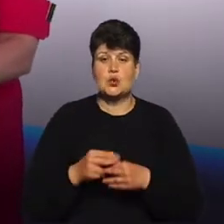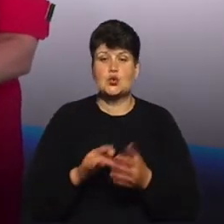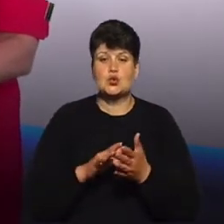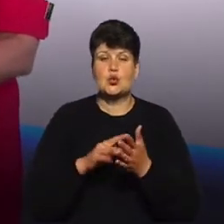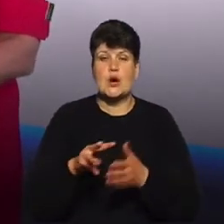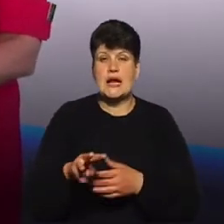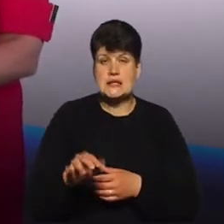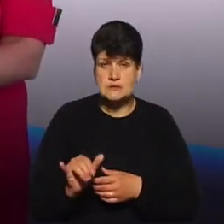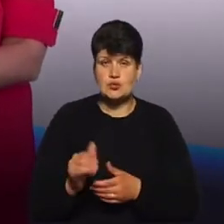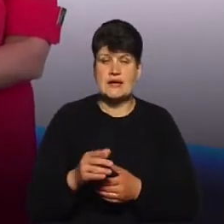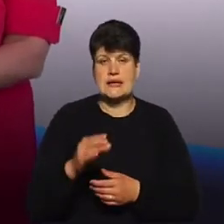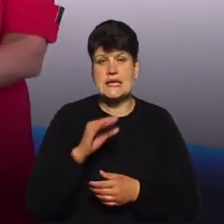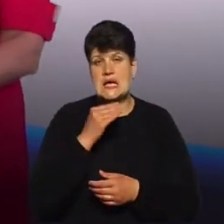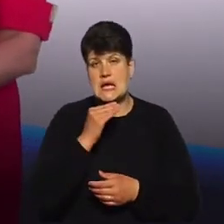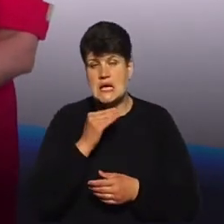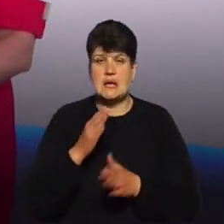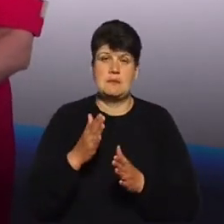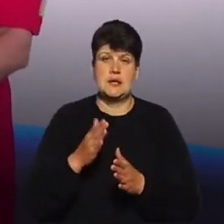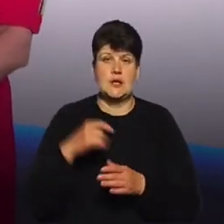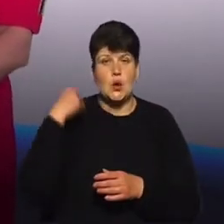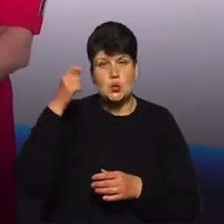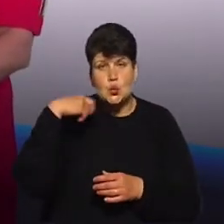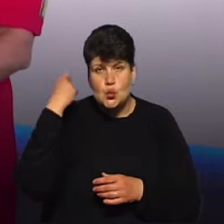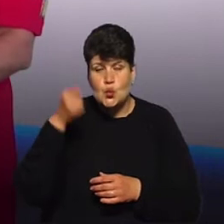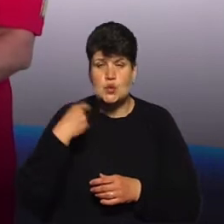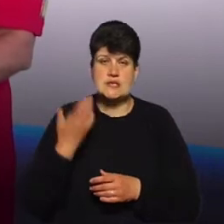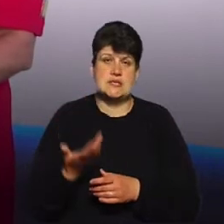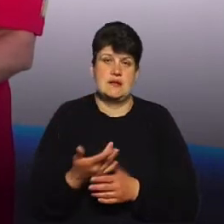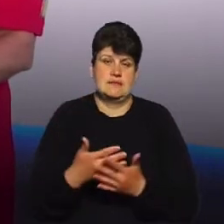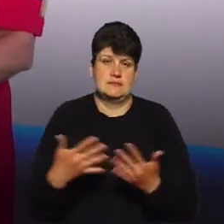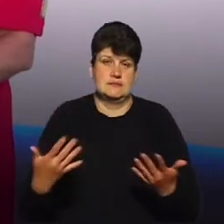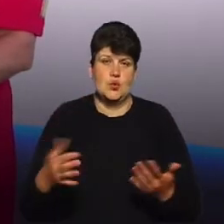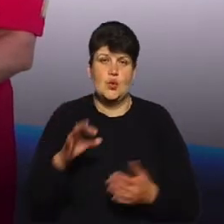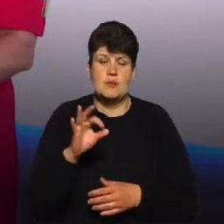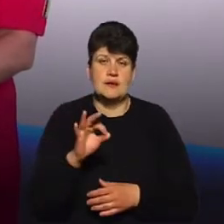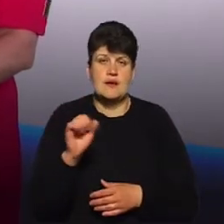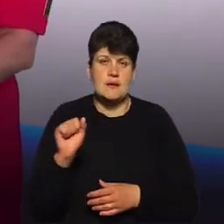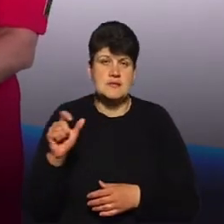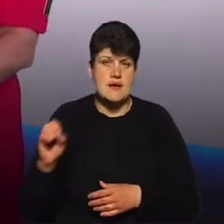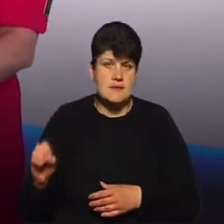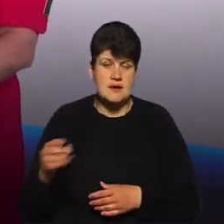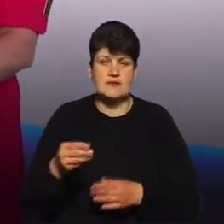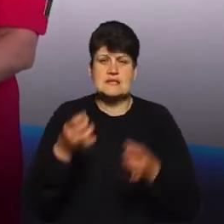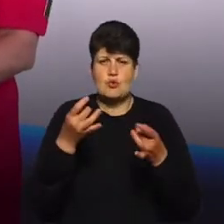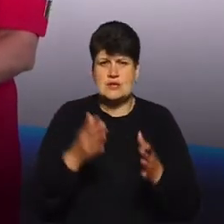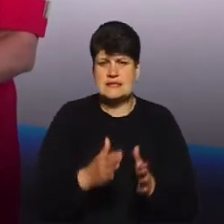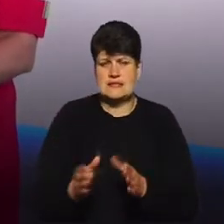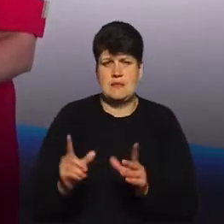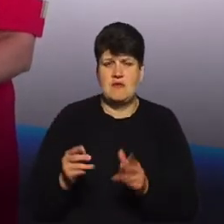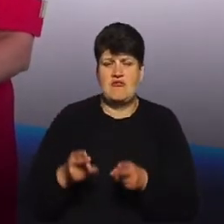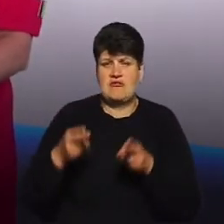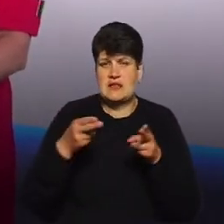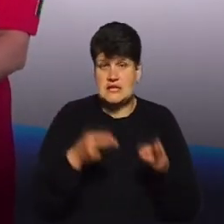Єгипет, Турція, Об'єднані Арабські Емірати, вони для туристів спростили систему в'їзду, тому що вони розуміють, турист приїхав, так, вони